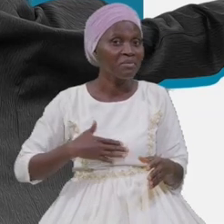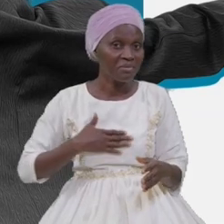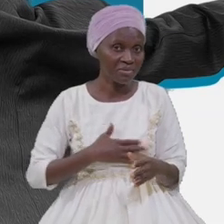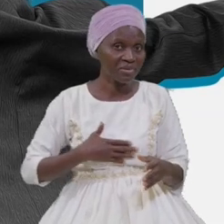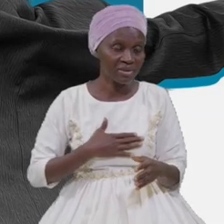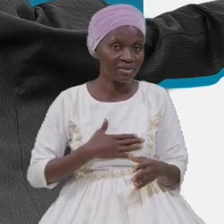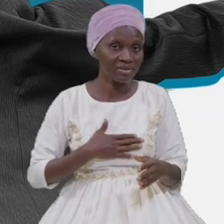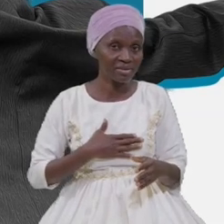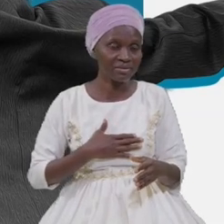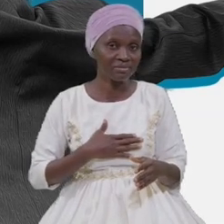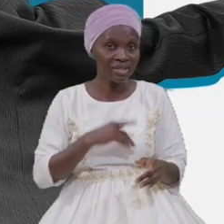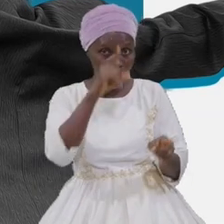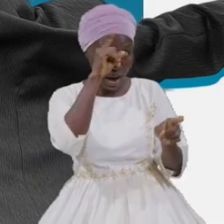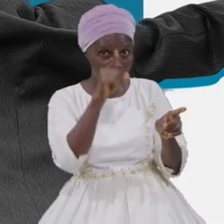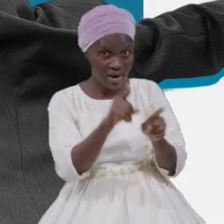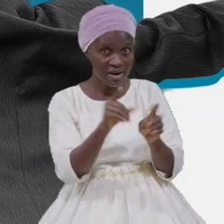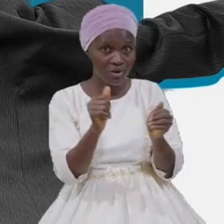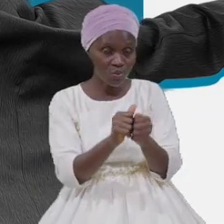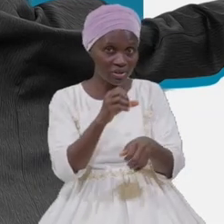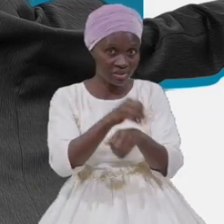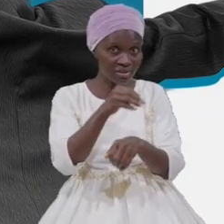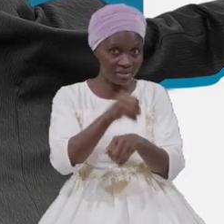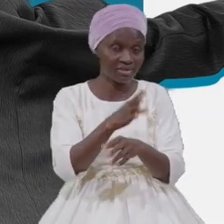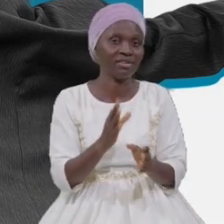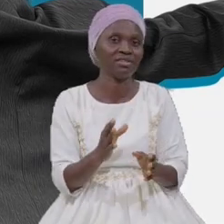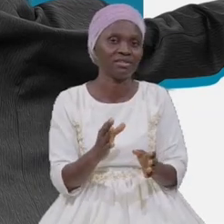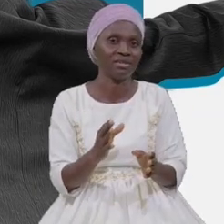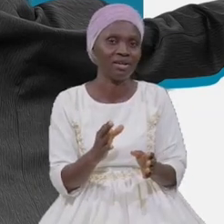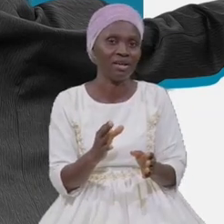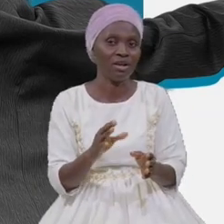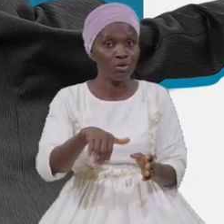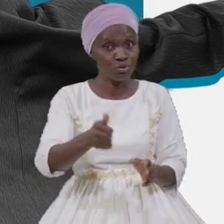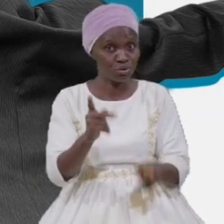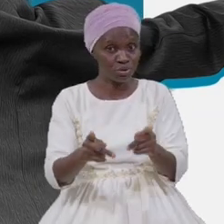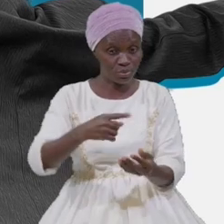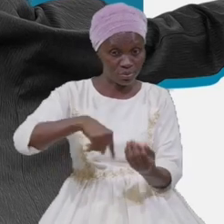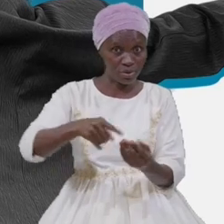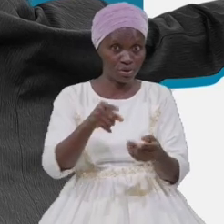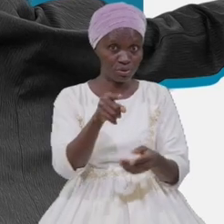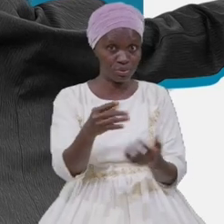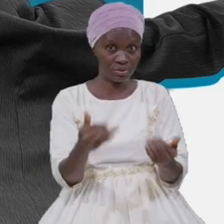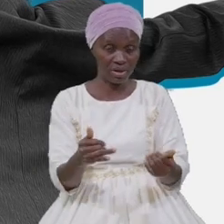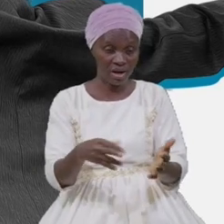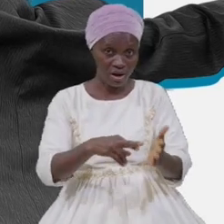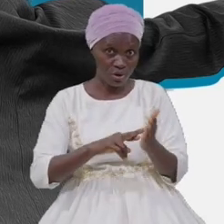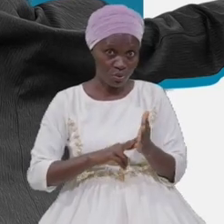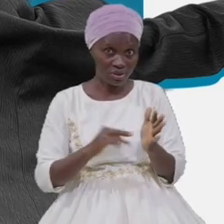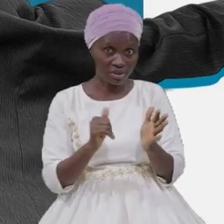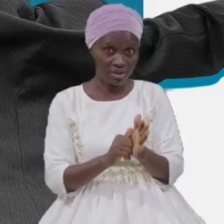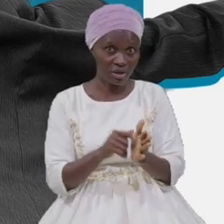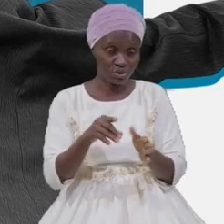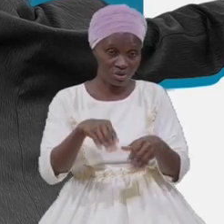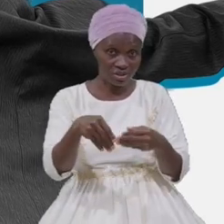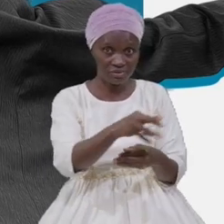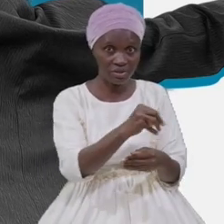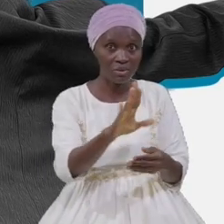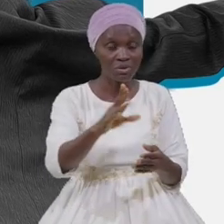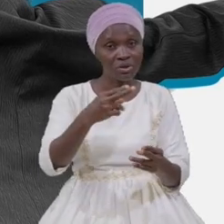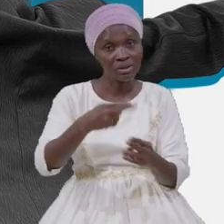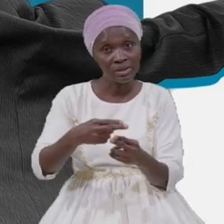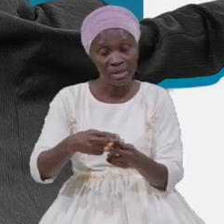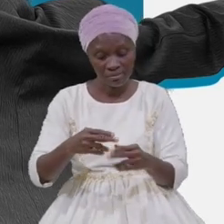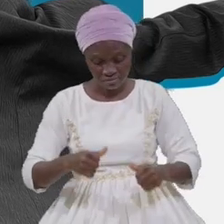Coopérer avec les conseillers n'importe où vous êtes, qui sont autour de vous. Ils vont vous remettre un formulaire, une fiche que